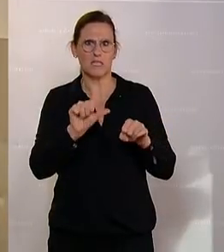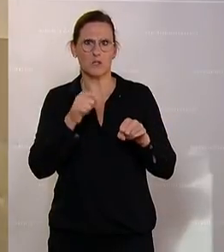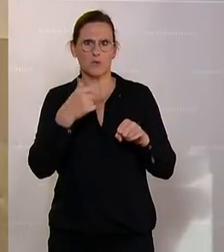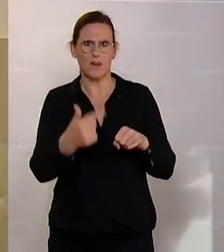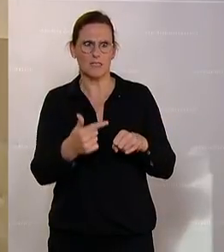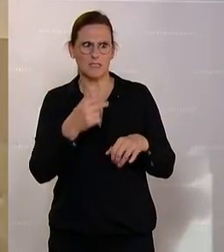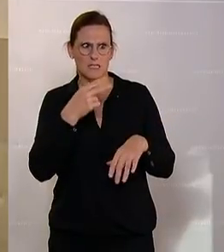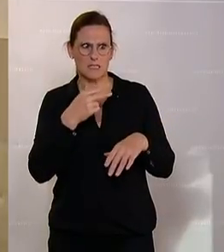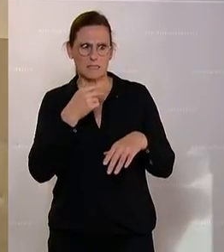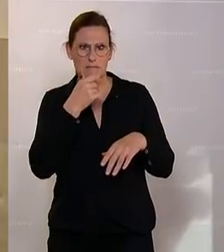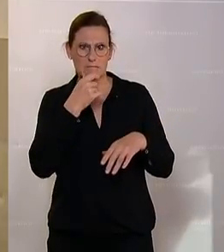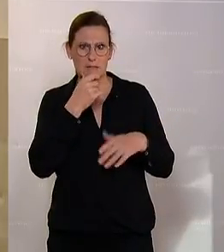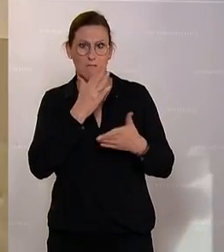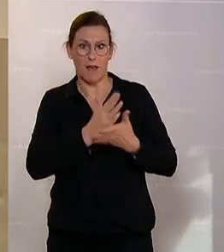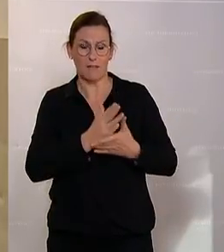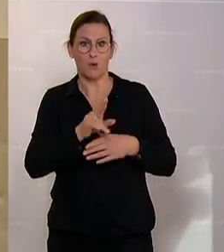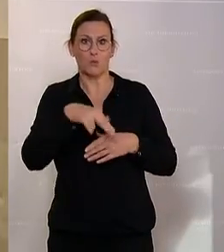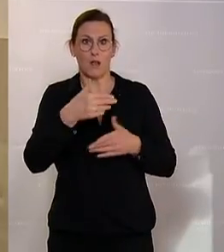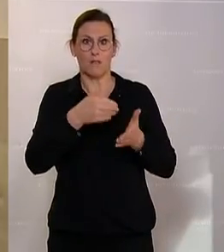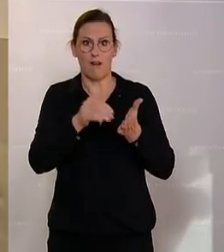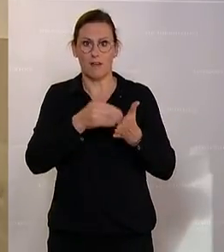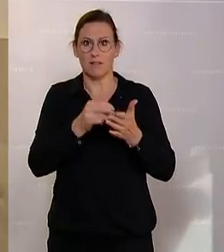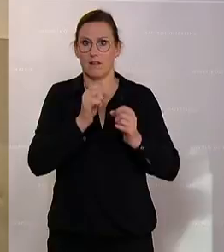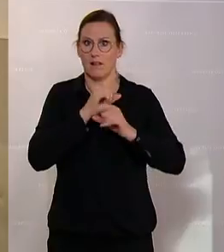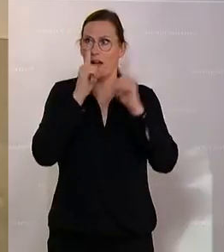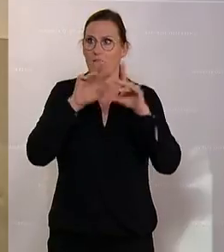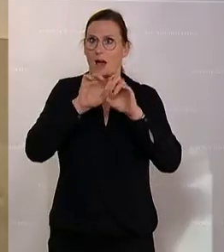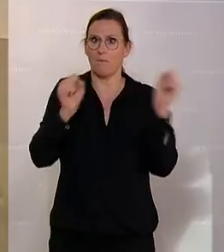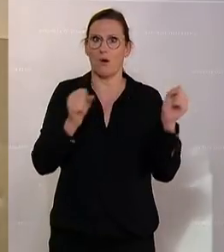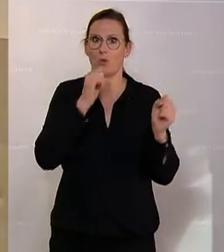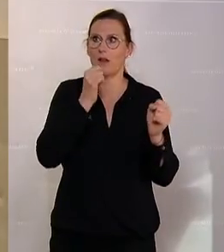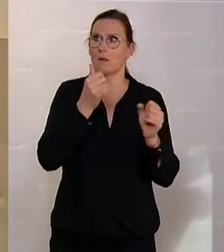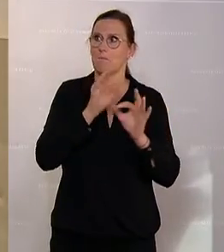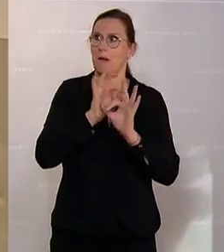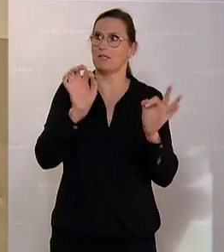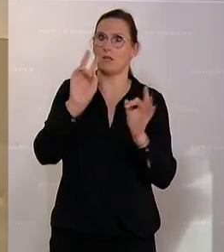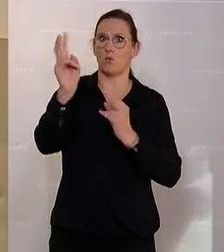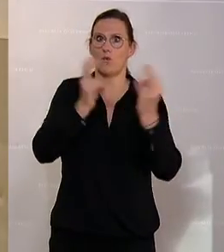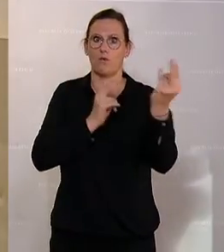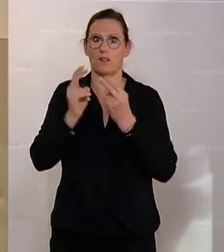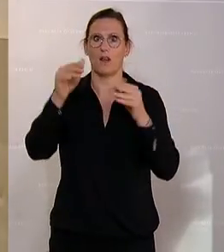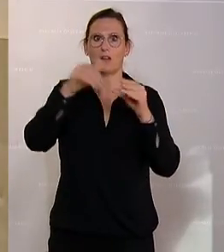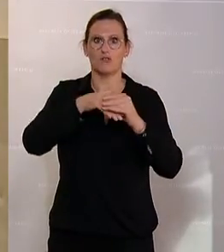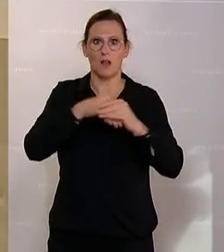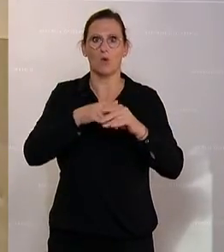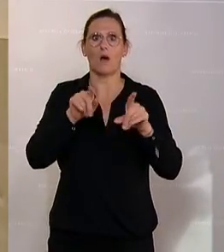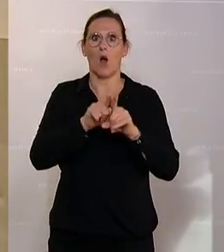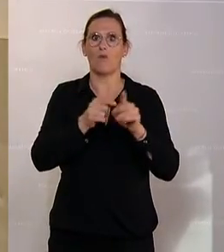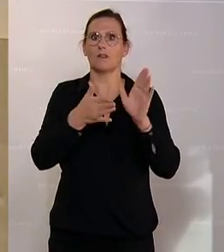dann, was ist denn weiterhin? Und klarerweise, die Besten lassen sich nur berufen, wenn sie auch eine